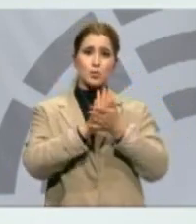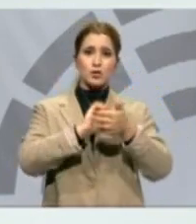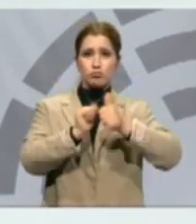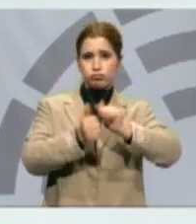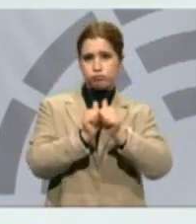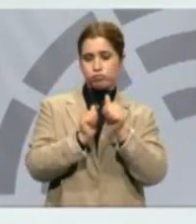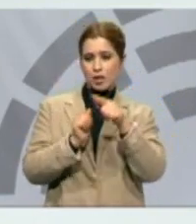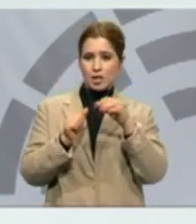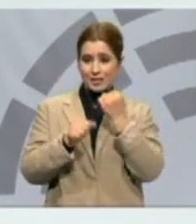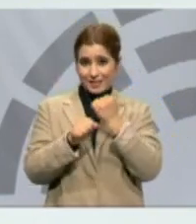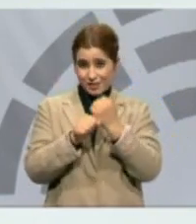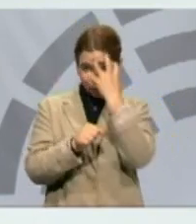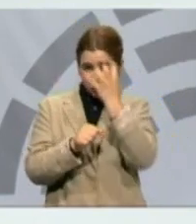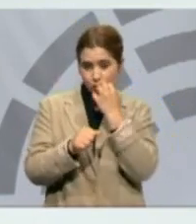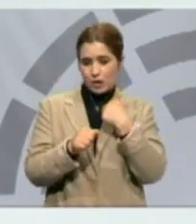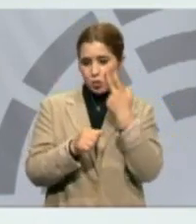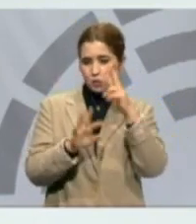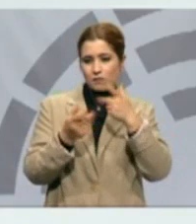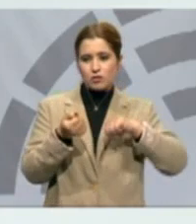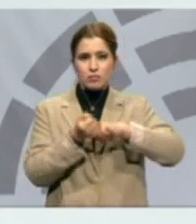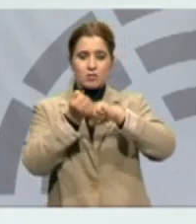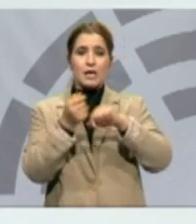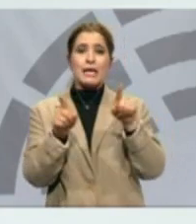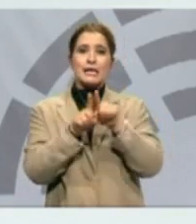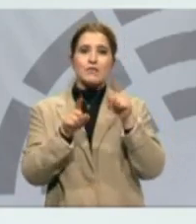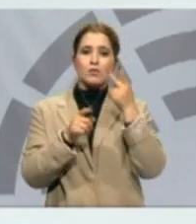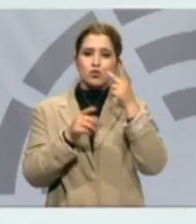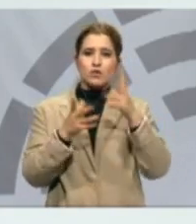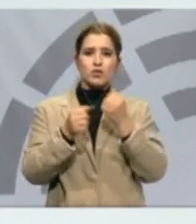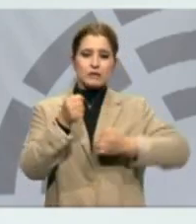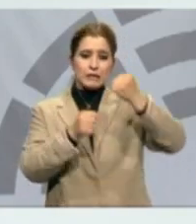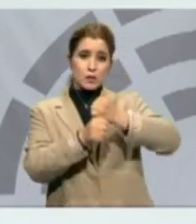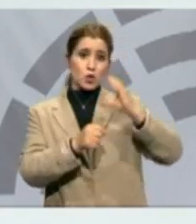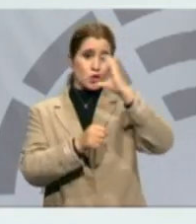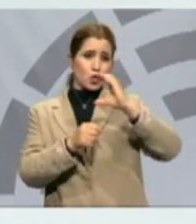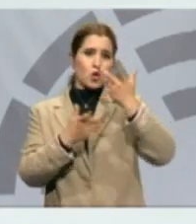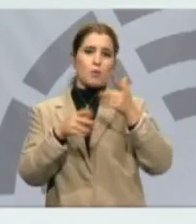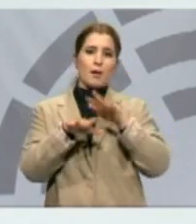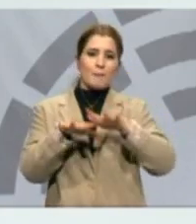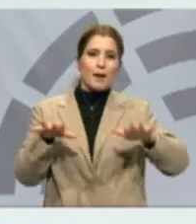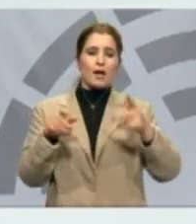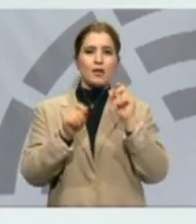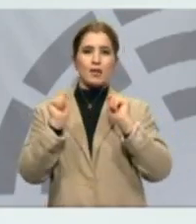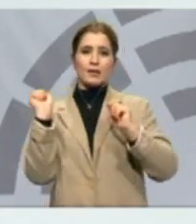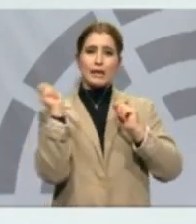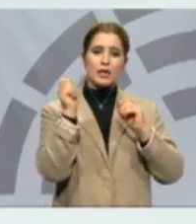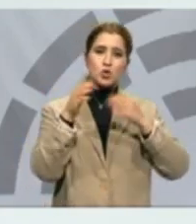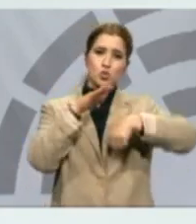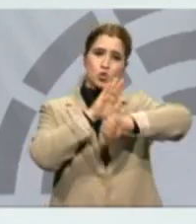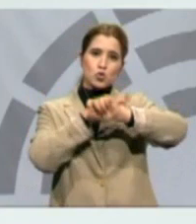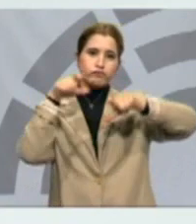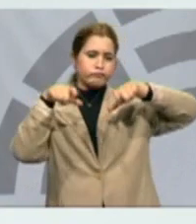اللي عندها نتائج بهيه وذلك ومش نحرسه الرياضيه جديده كما اصبح بلدي ملعب تنس ملاعب